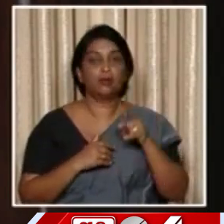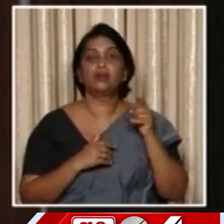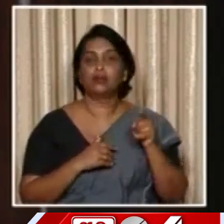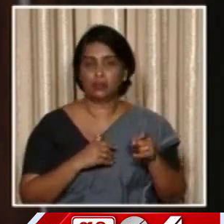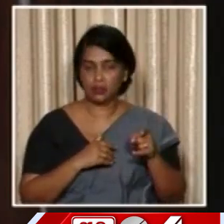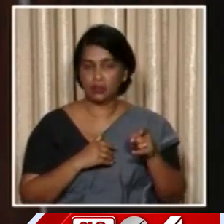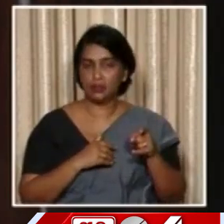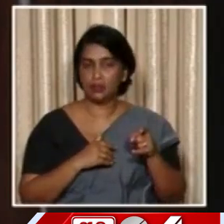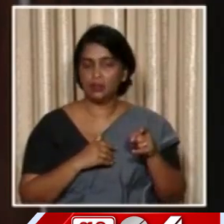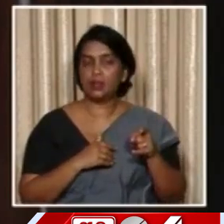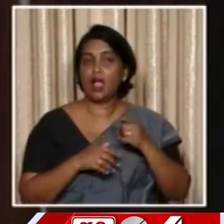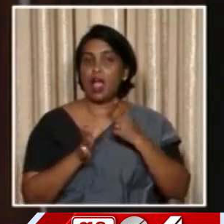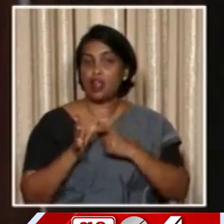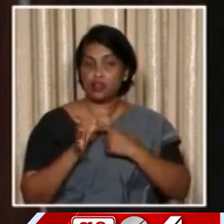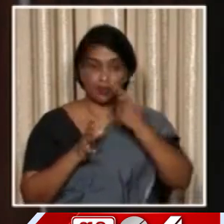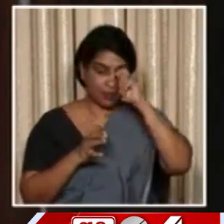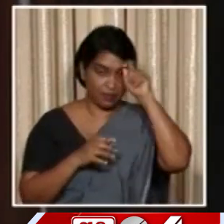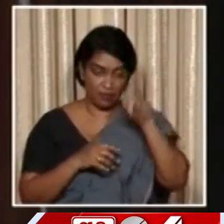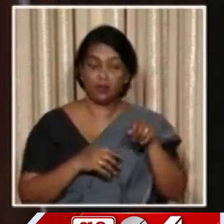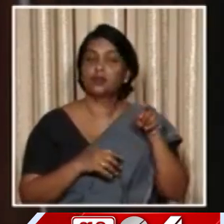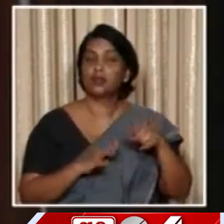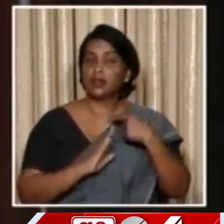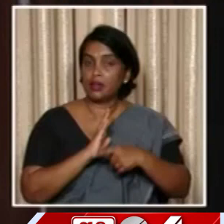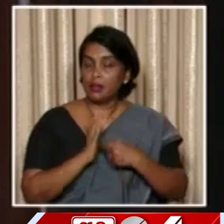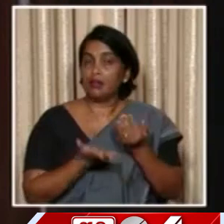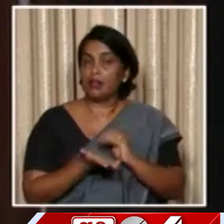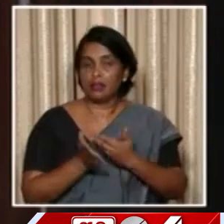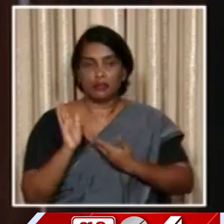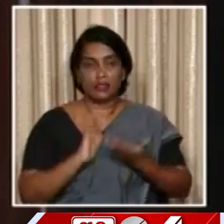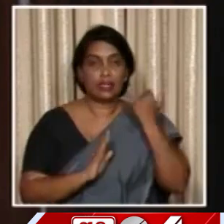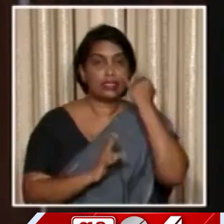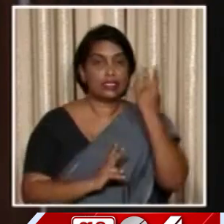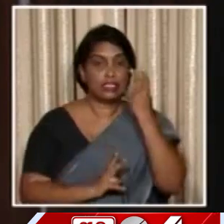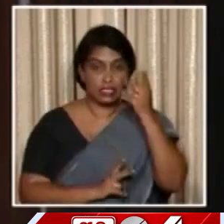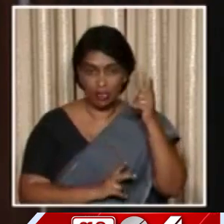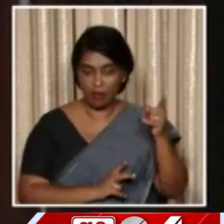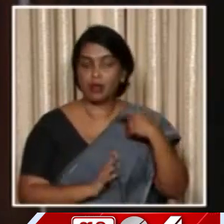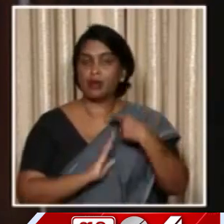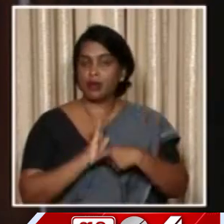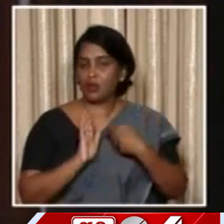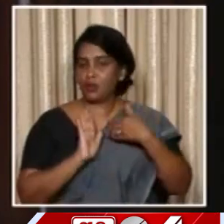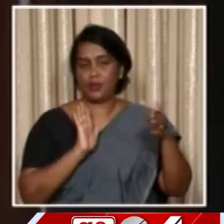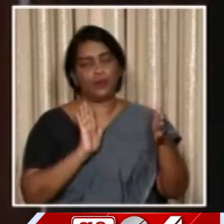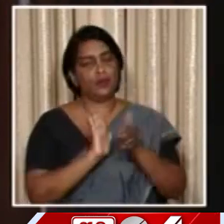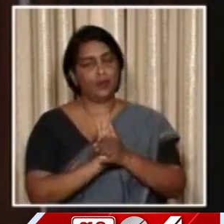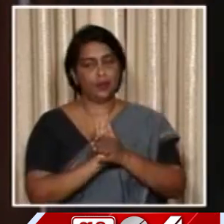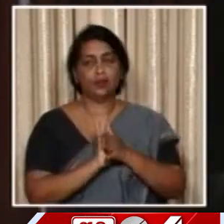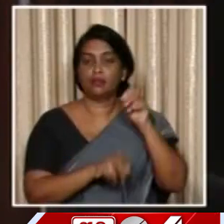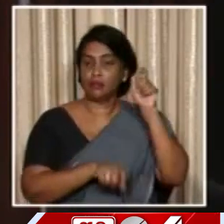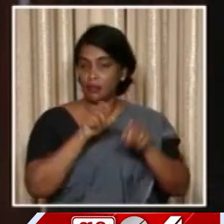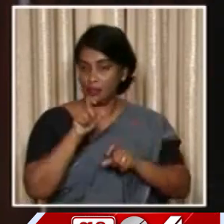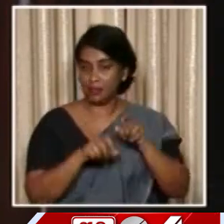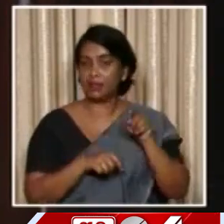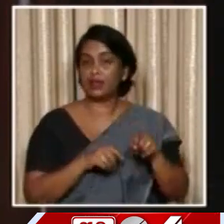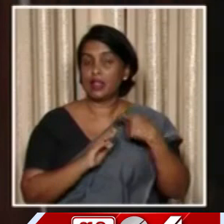एतुमा अर्जुन महेन्द्रन महता मेरटे नवता गिहिल्ला सिंगापुर अपेरट समग ये पुरवेसियान ओगे